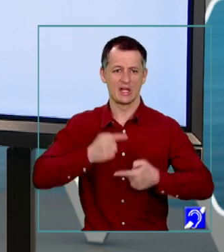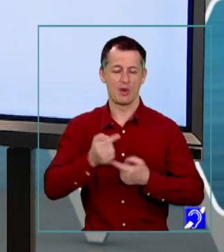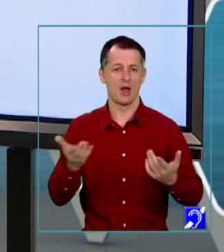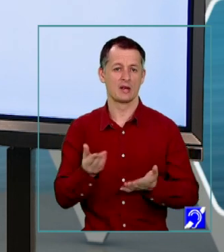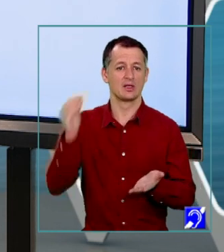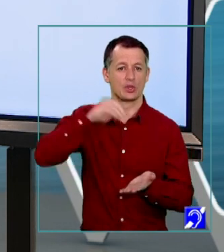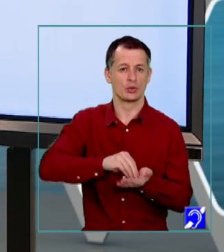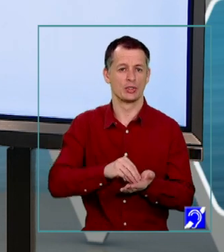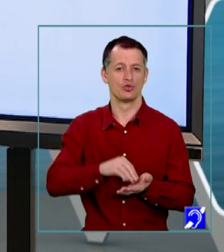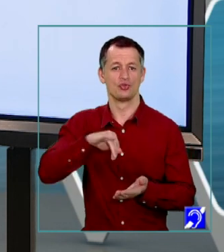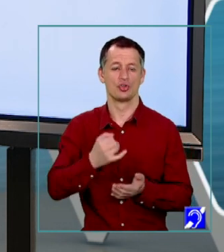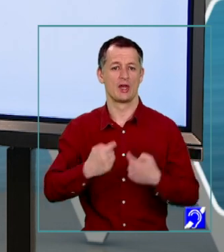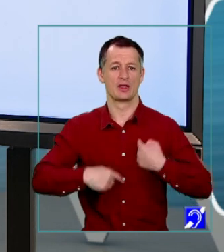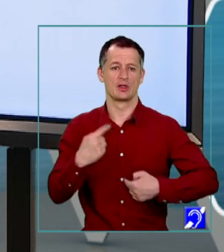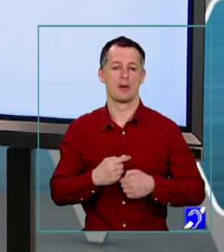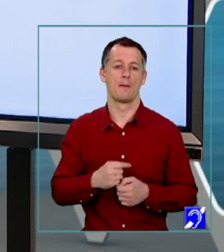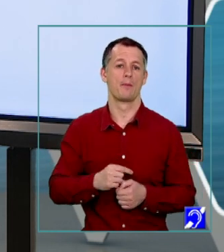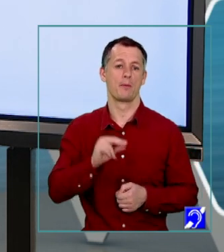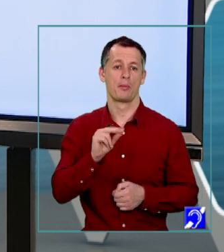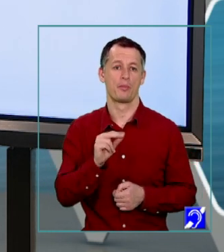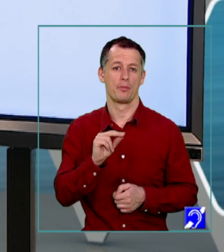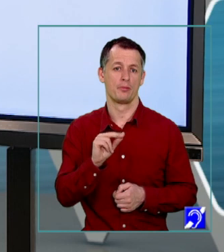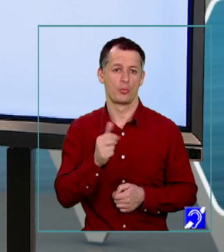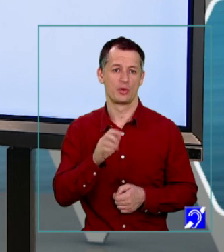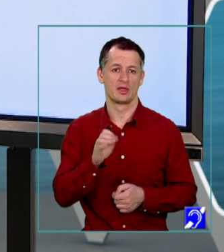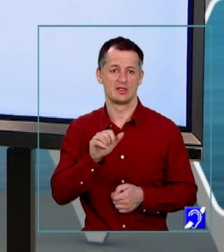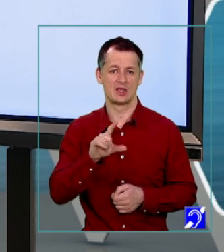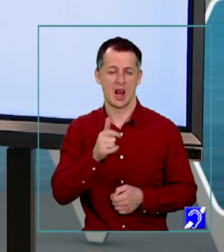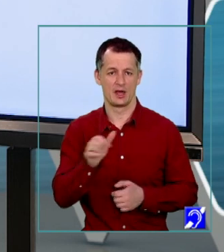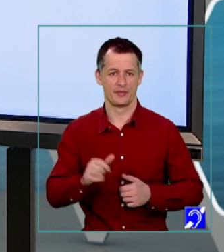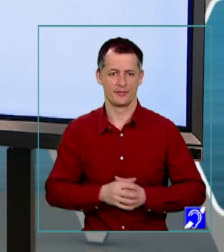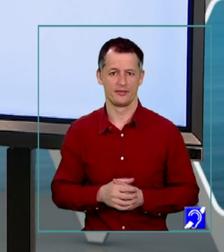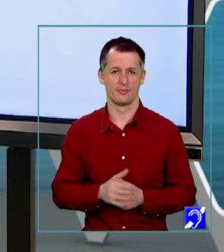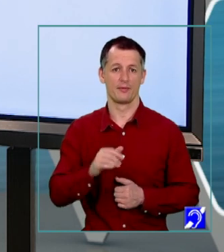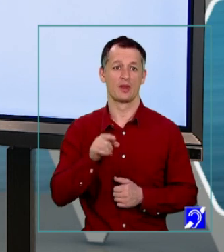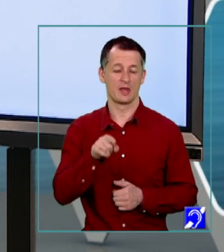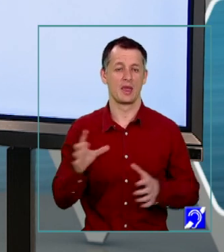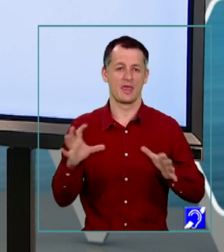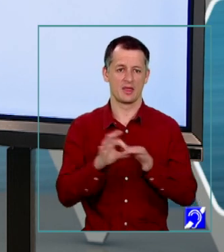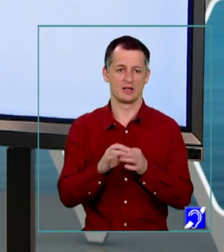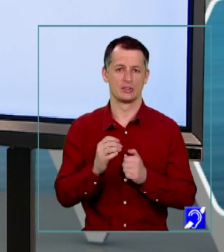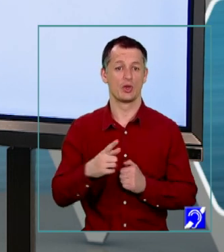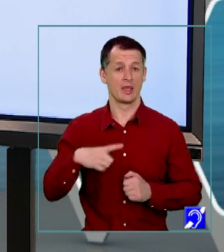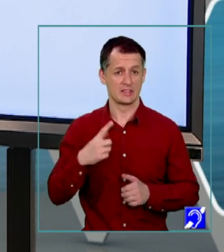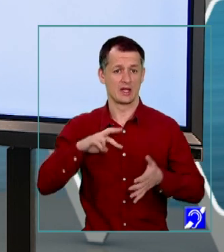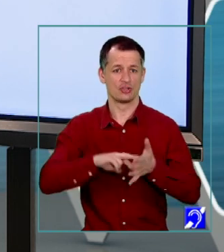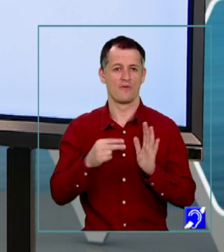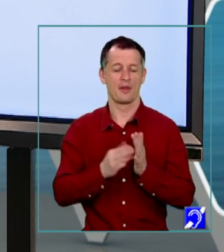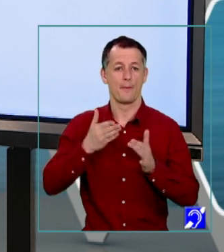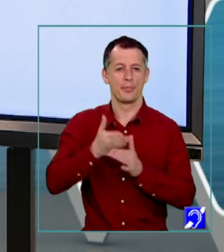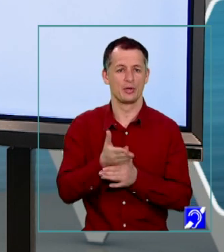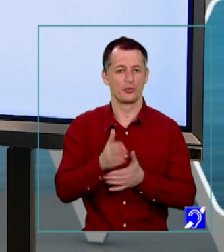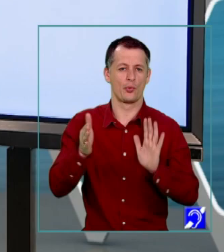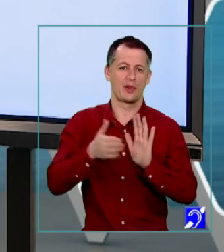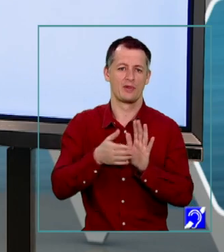se adaugă și energia potențială de interacțiune. Există o rezolvare printr-un, să zicem, un